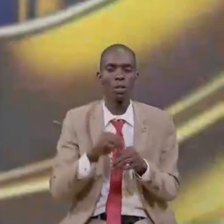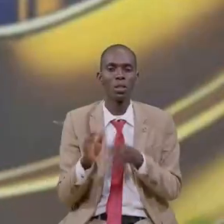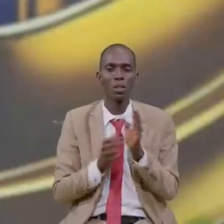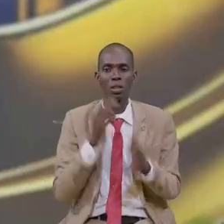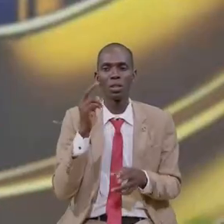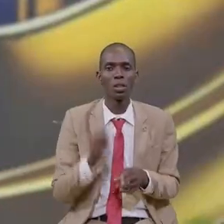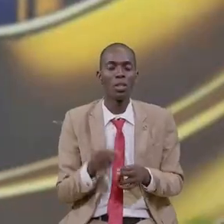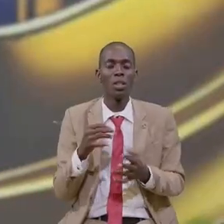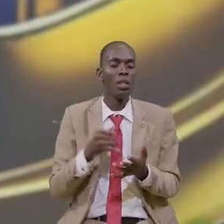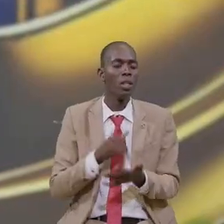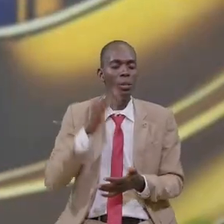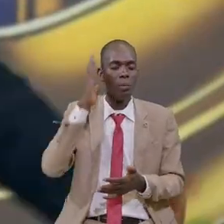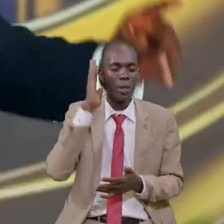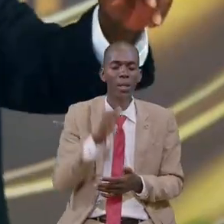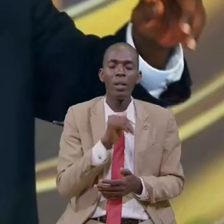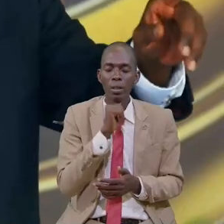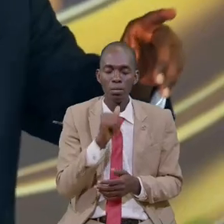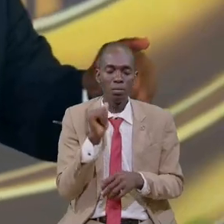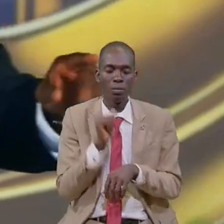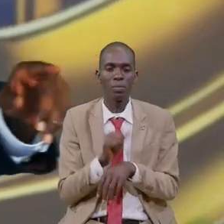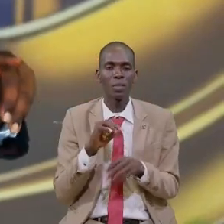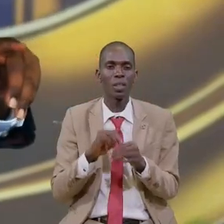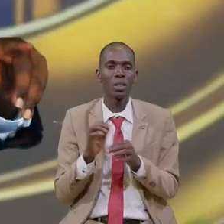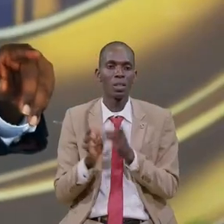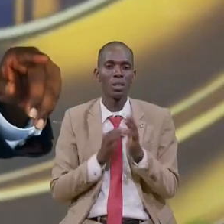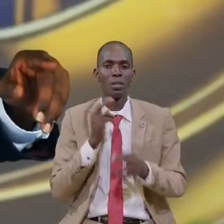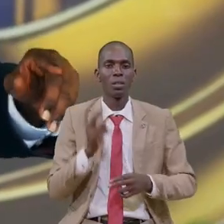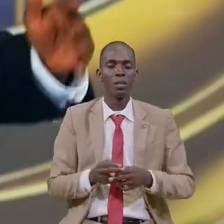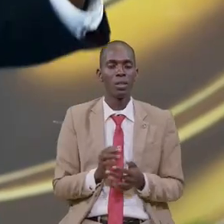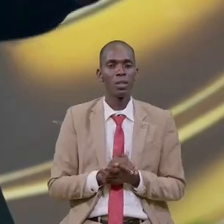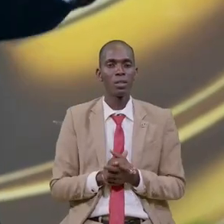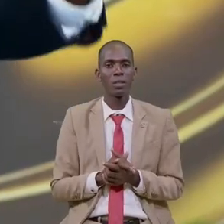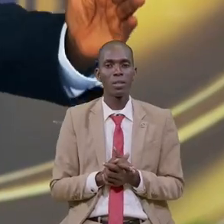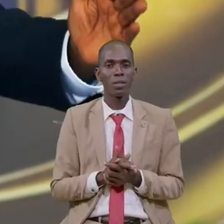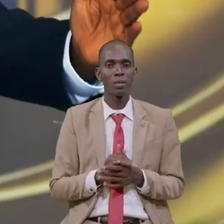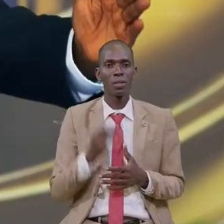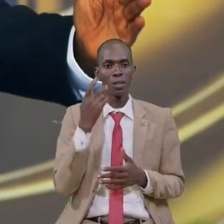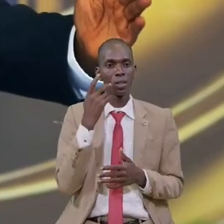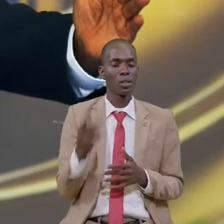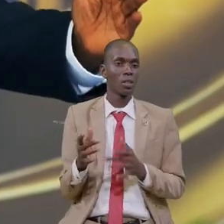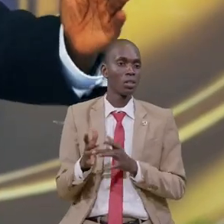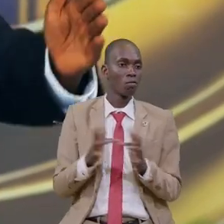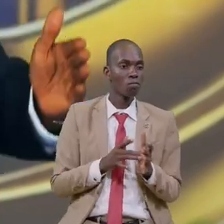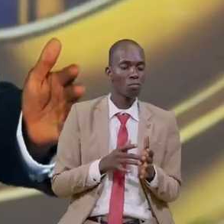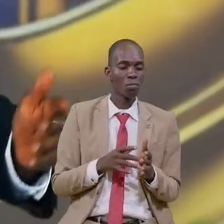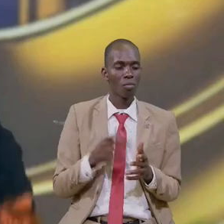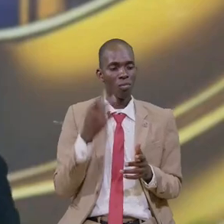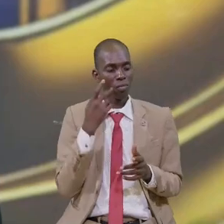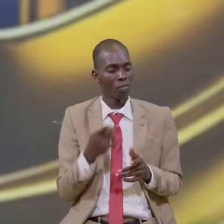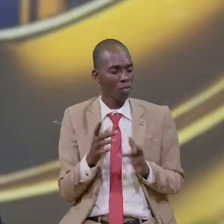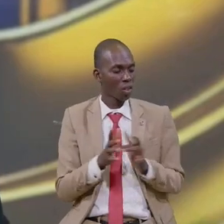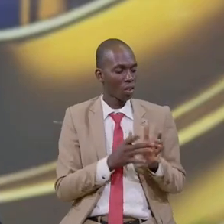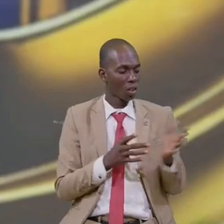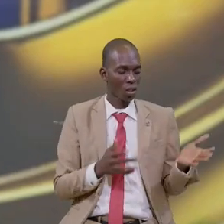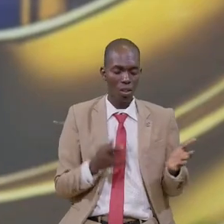Elle ne marchera pas. Regardez Jésus. Regardez l'homme qui place